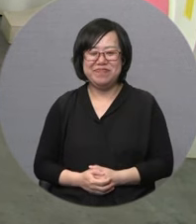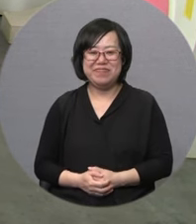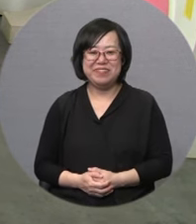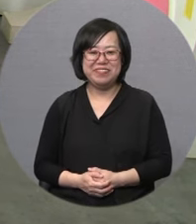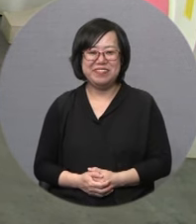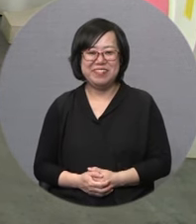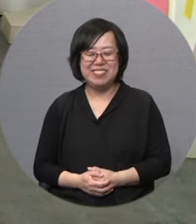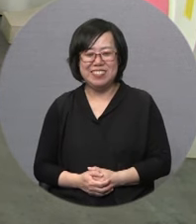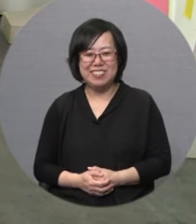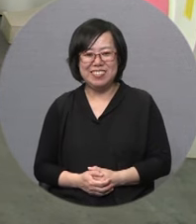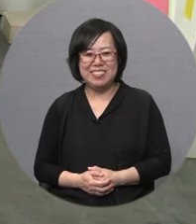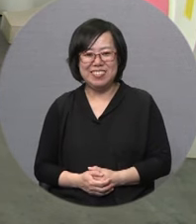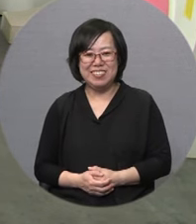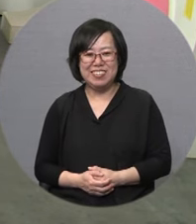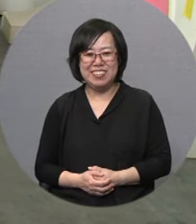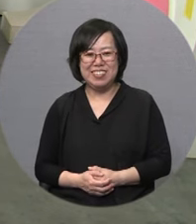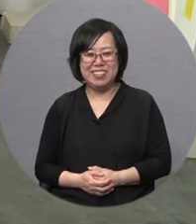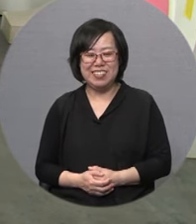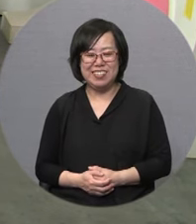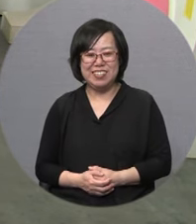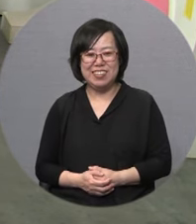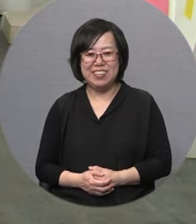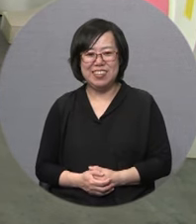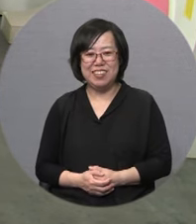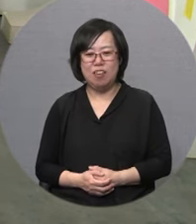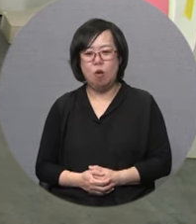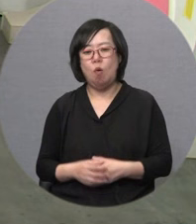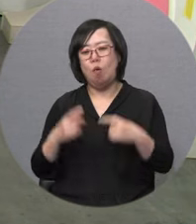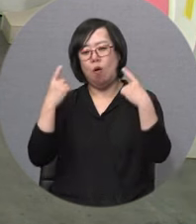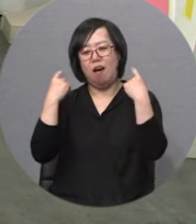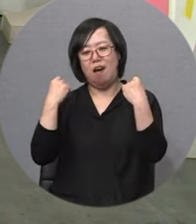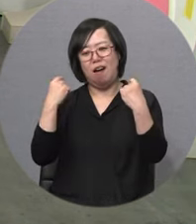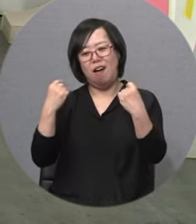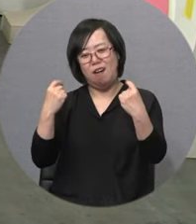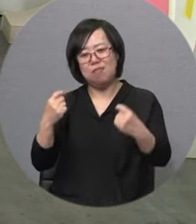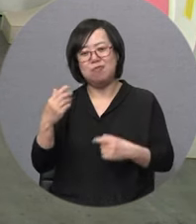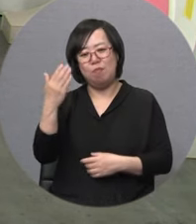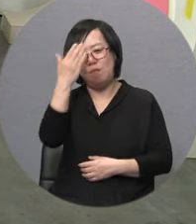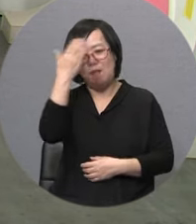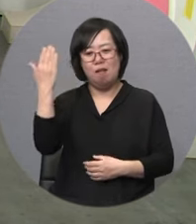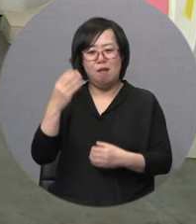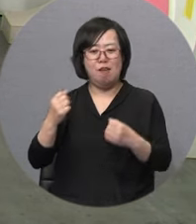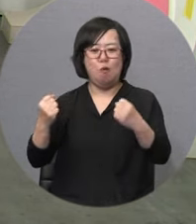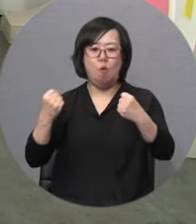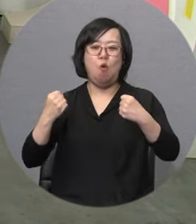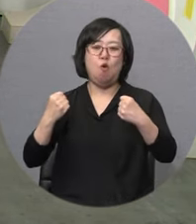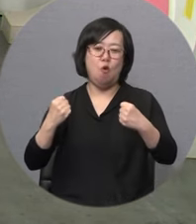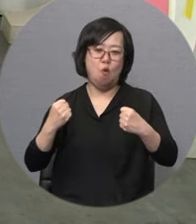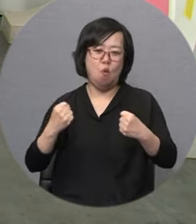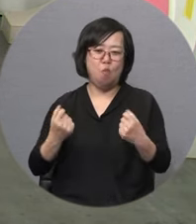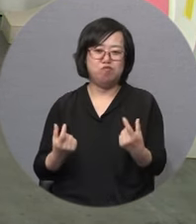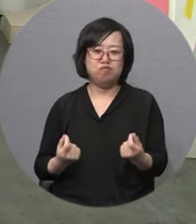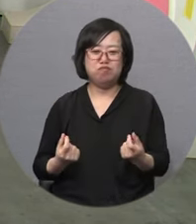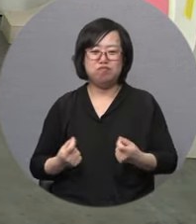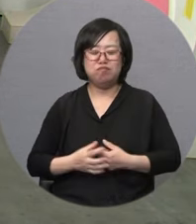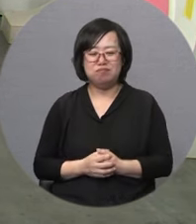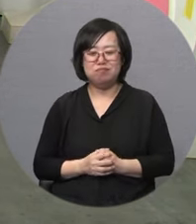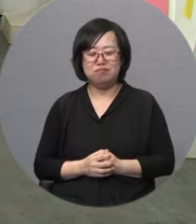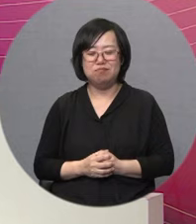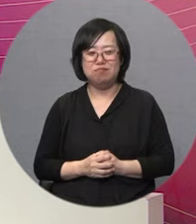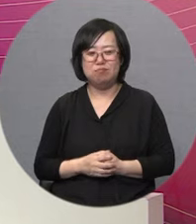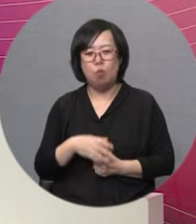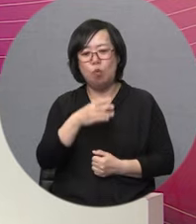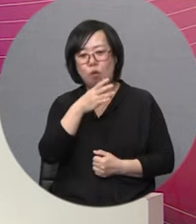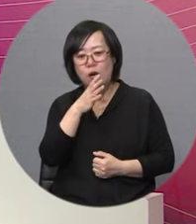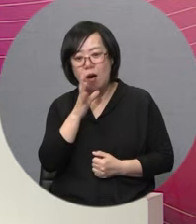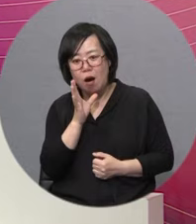네. 네. 이야. 변함이 네. 없으세요, 변함이. 네. 아직도 뭐 네. 성장하시고. 아니, 그 뭐, 나이를 뭐, 얘기하면 그럼, 진짜